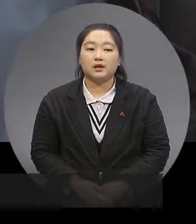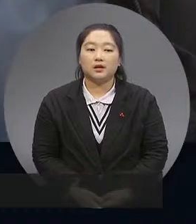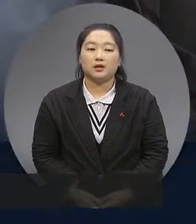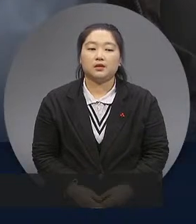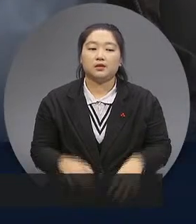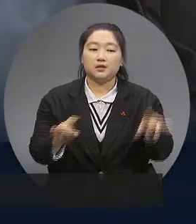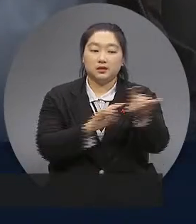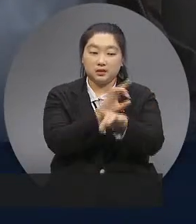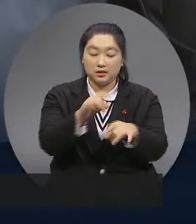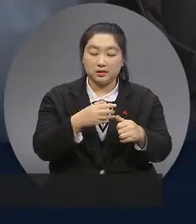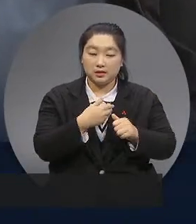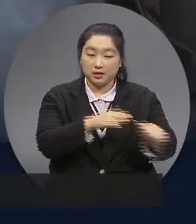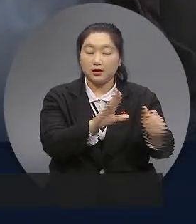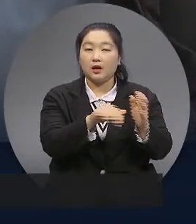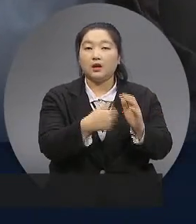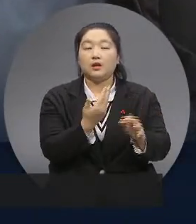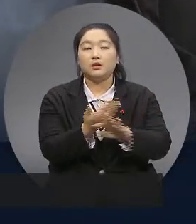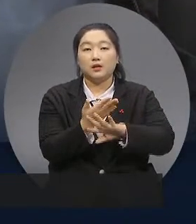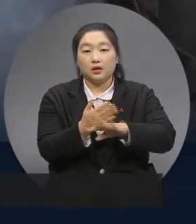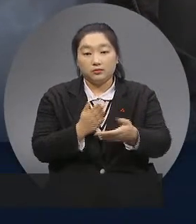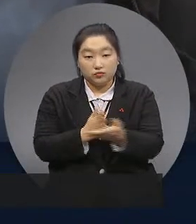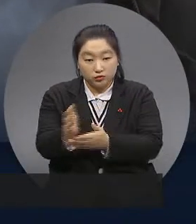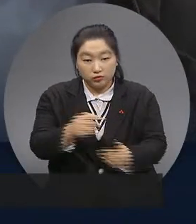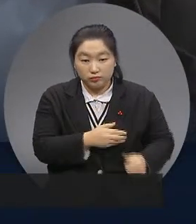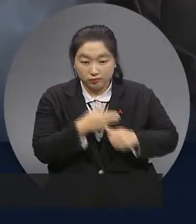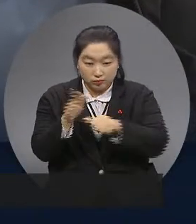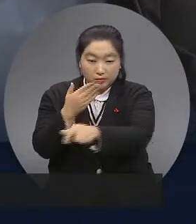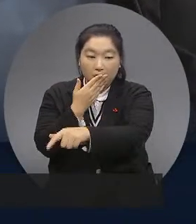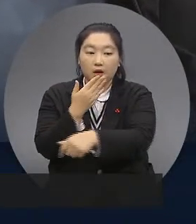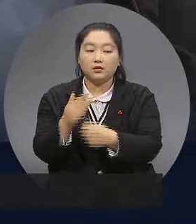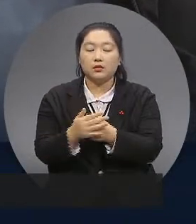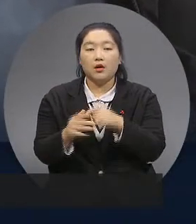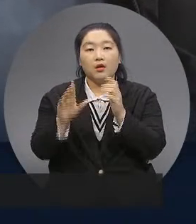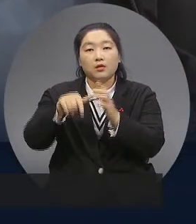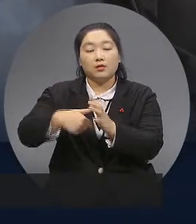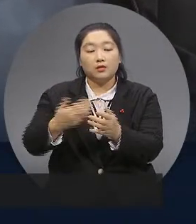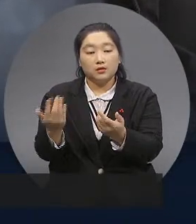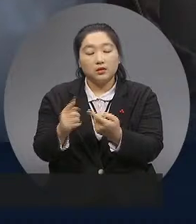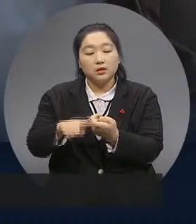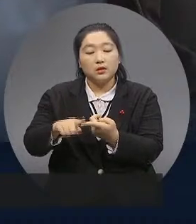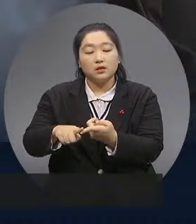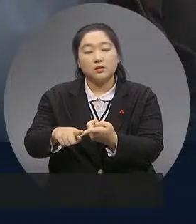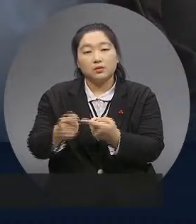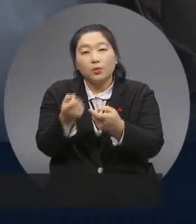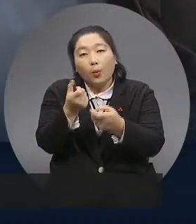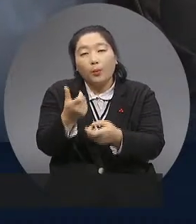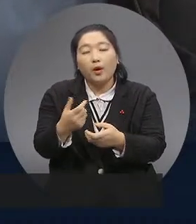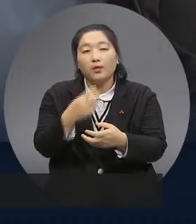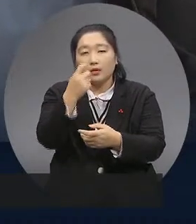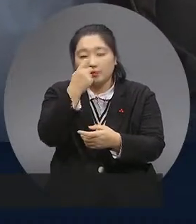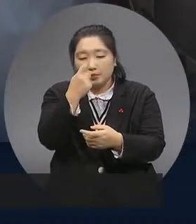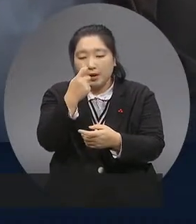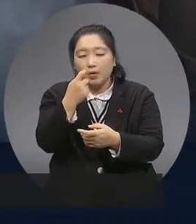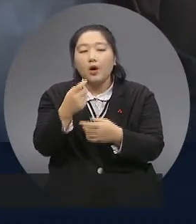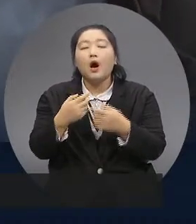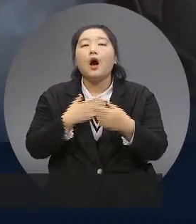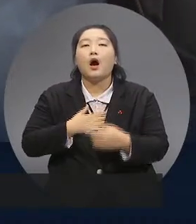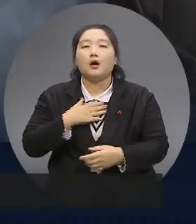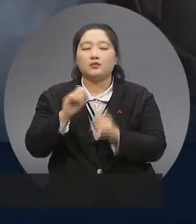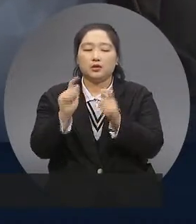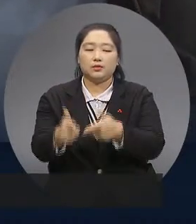발령이 날 때 또 다른 해당 부서로 갈 수도 있는데 그런 해당 부서의 일을 좀 더 정확하게 또 자세하게 알게